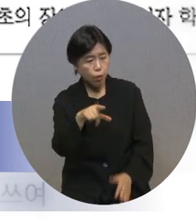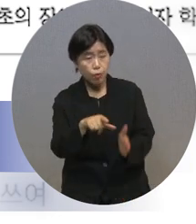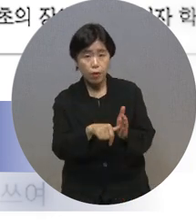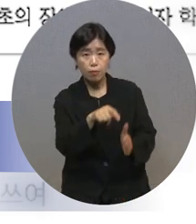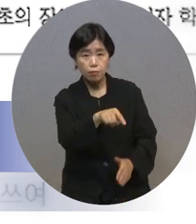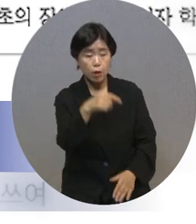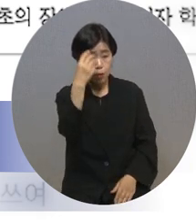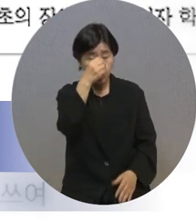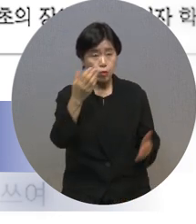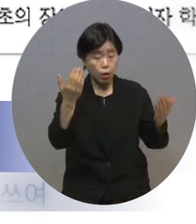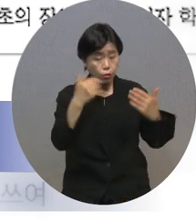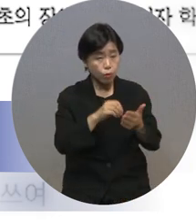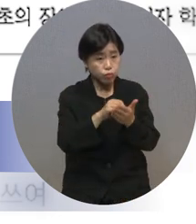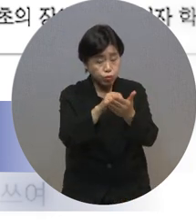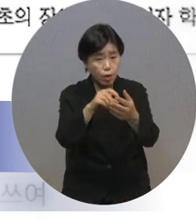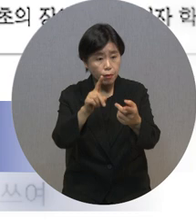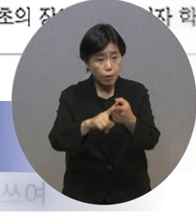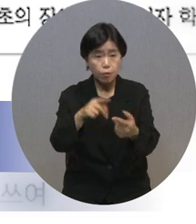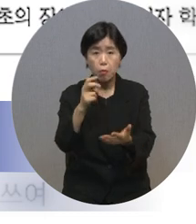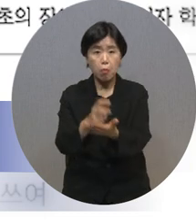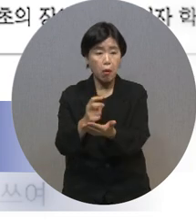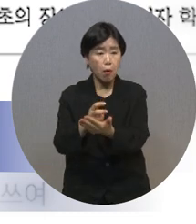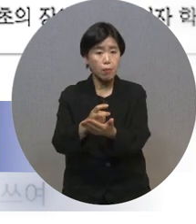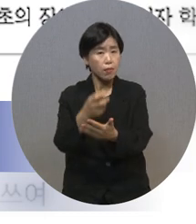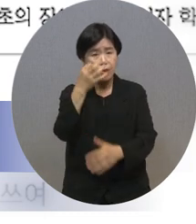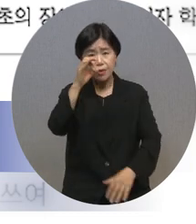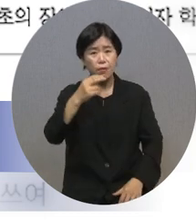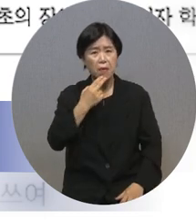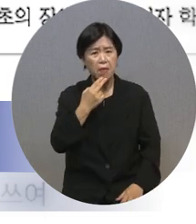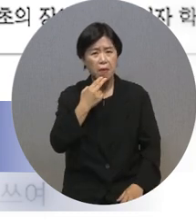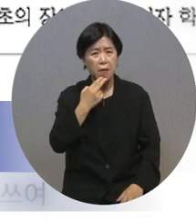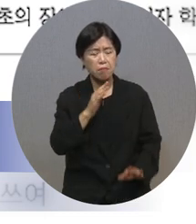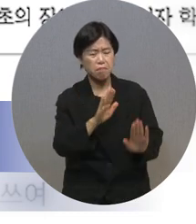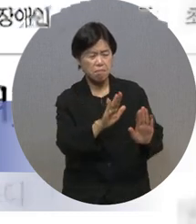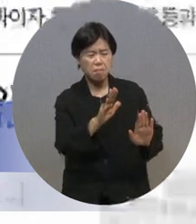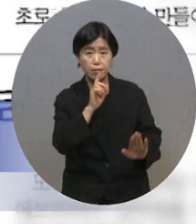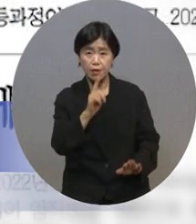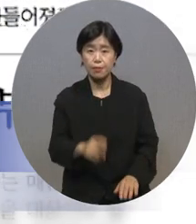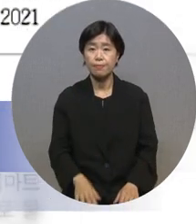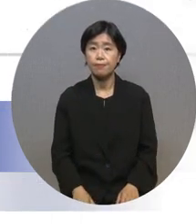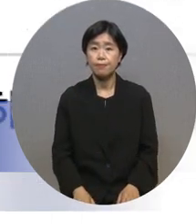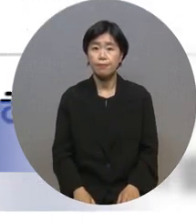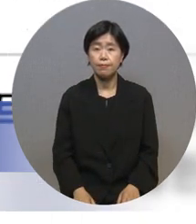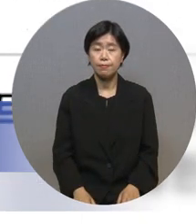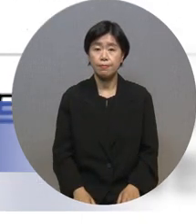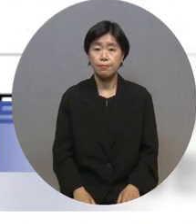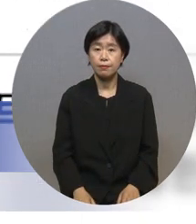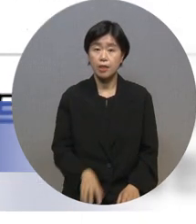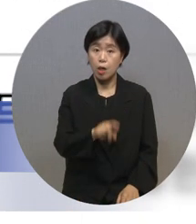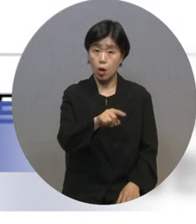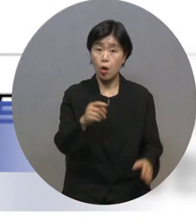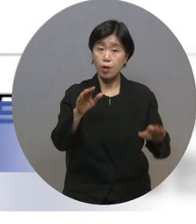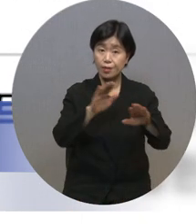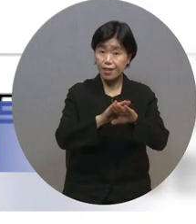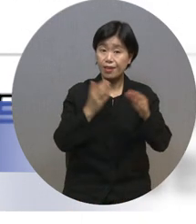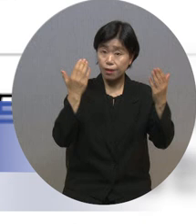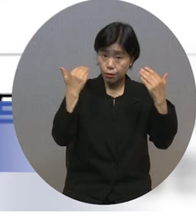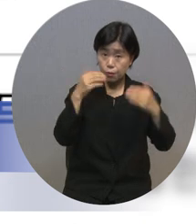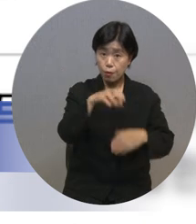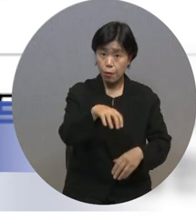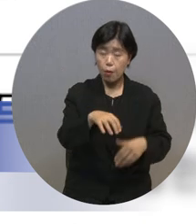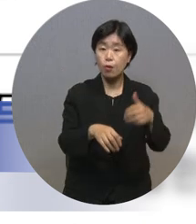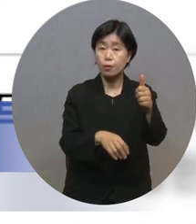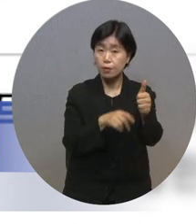진학에 대한 법적 근거가 없어 어렵다는 입장을 보이고 있습니다 질라라비 장애인 야학 조민재